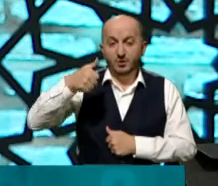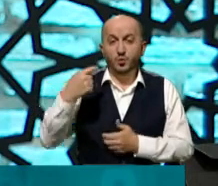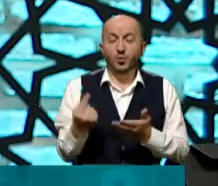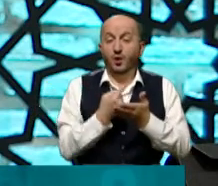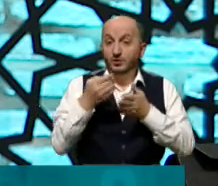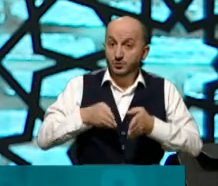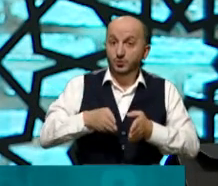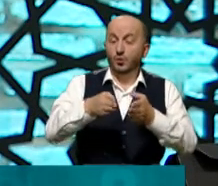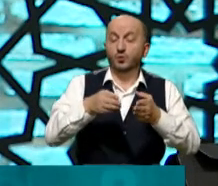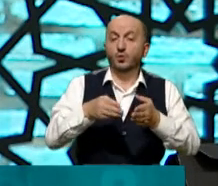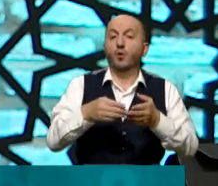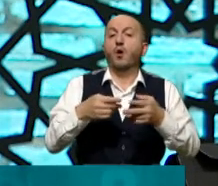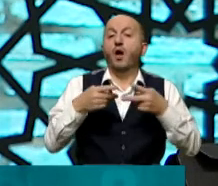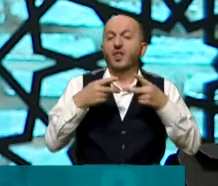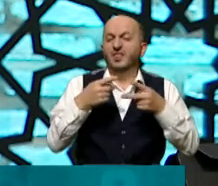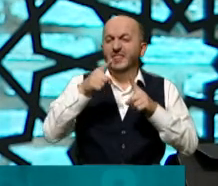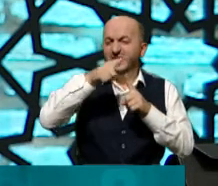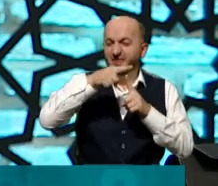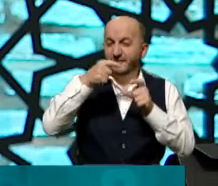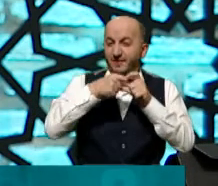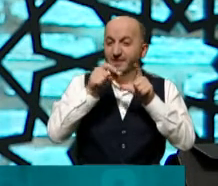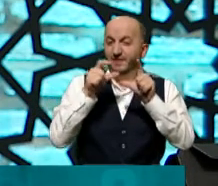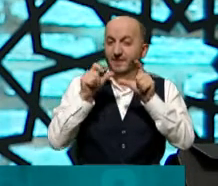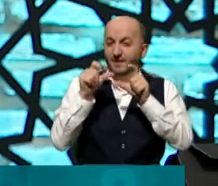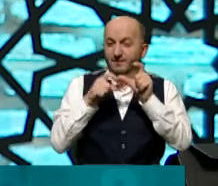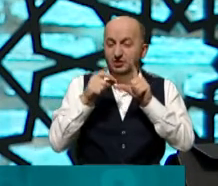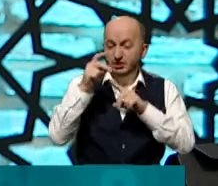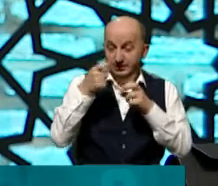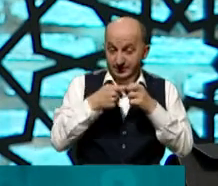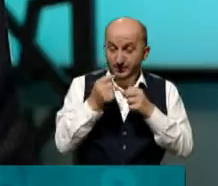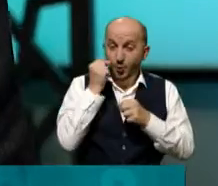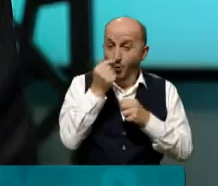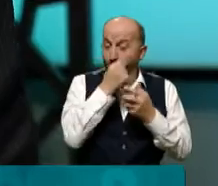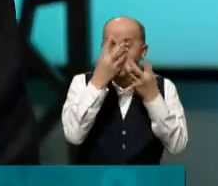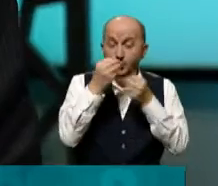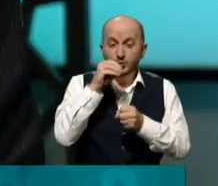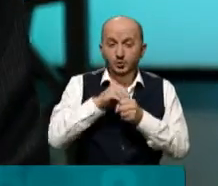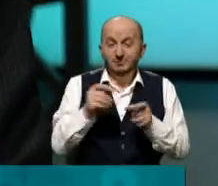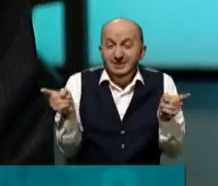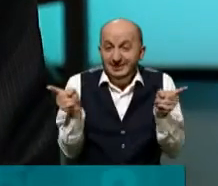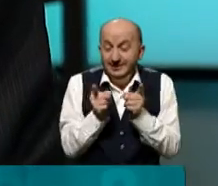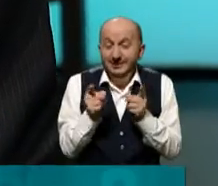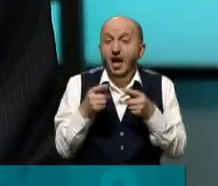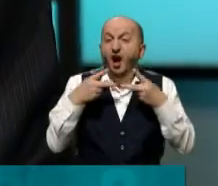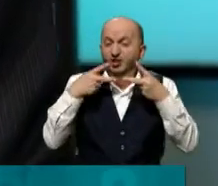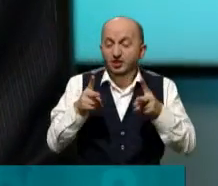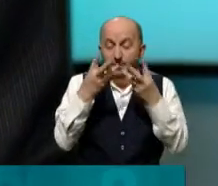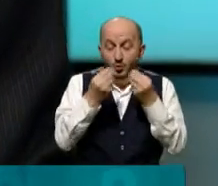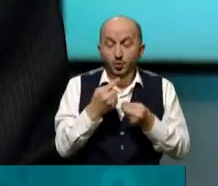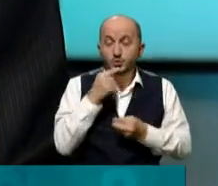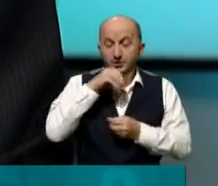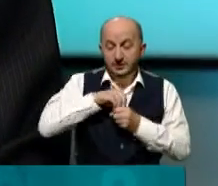tefsirini bu konuda kolay olduğu için işte söylediğim daha anlaşılır gibi anlaşılır biraz da bir özet bir tefsir olduğu için söyleyebiliriz.